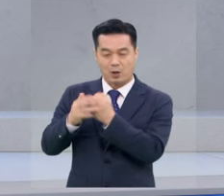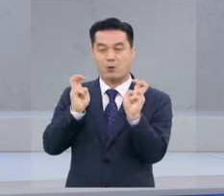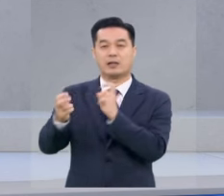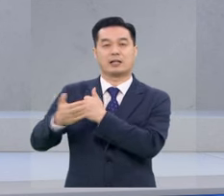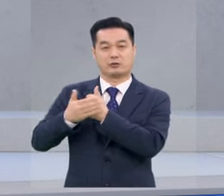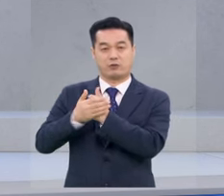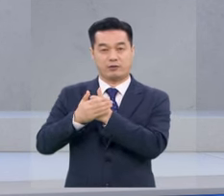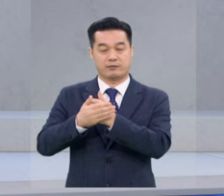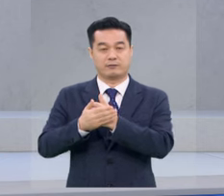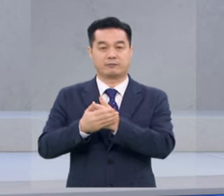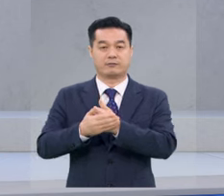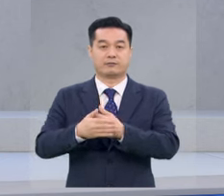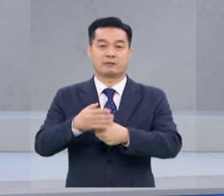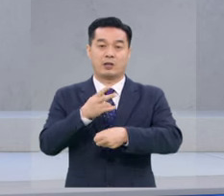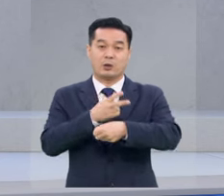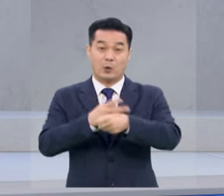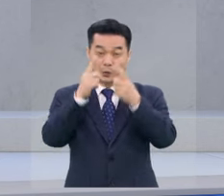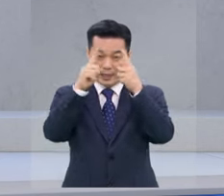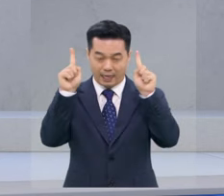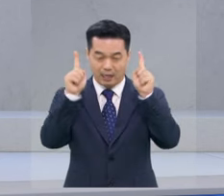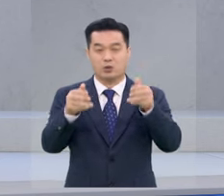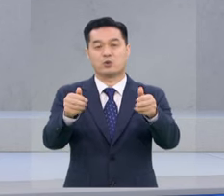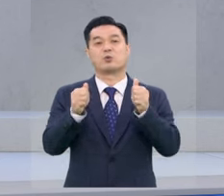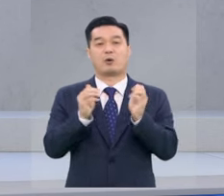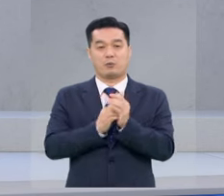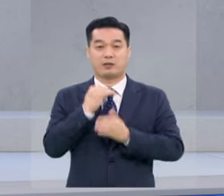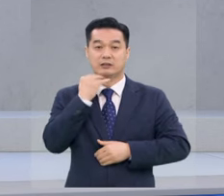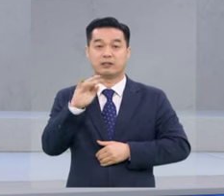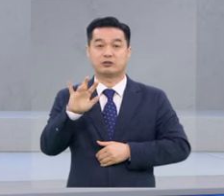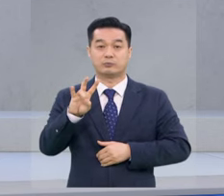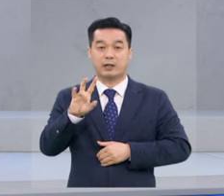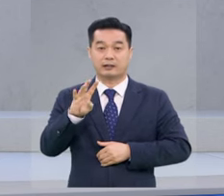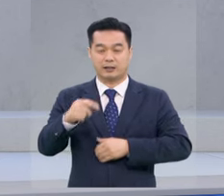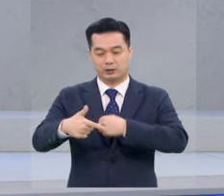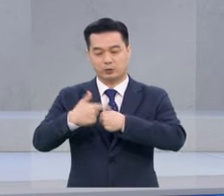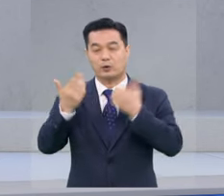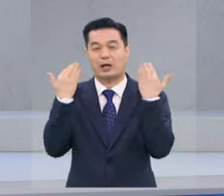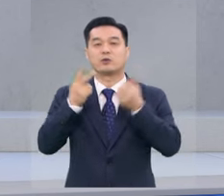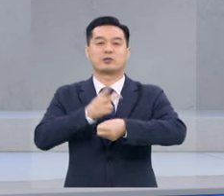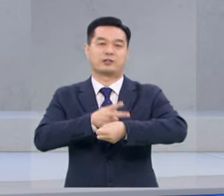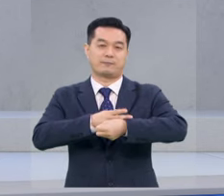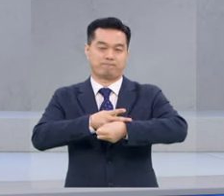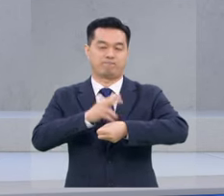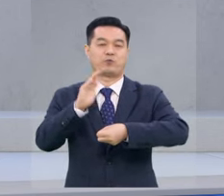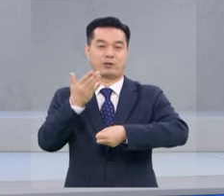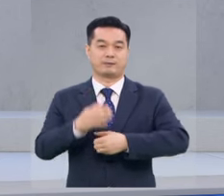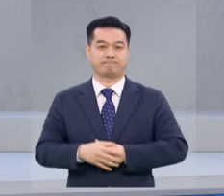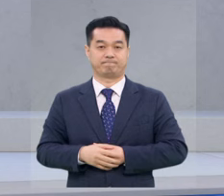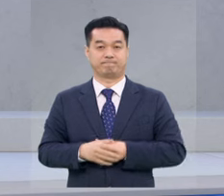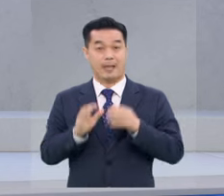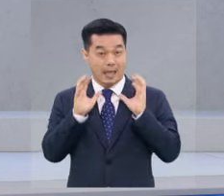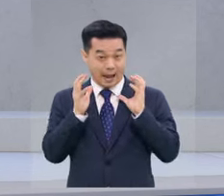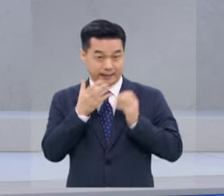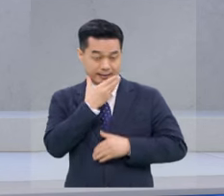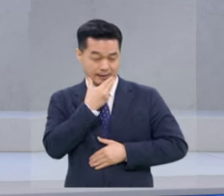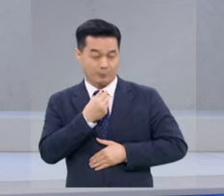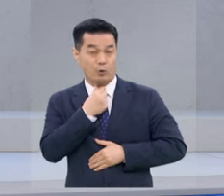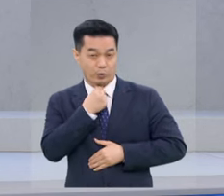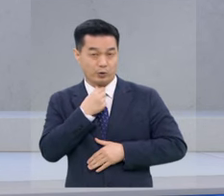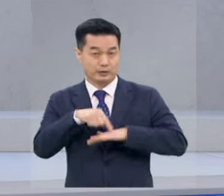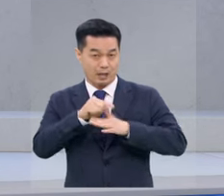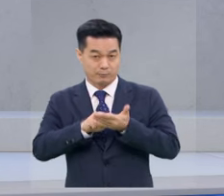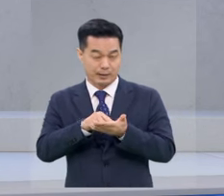있었고 24살의 초등학교 선생님이 됐습니다 아이들이 행복하길 원하는 마음에 인성교육에